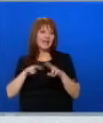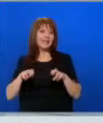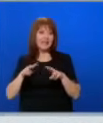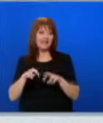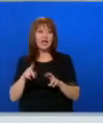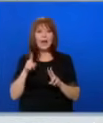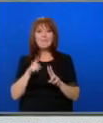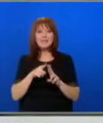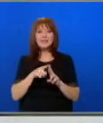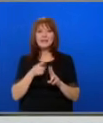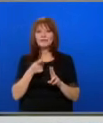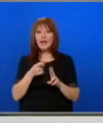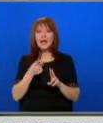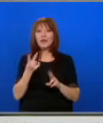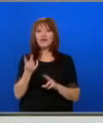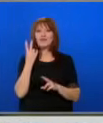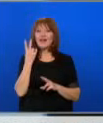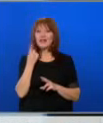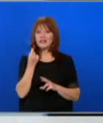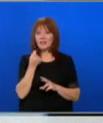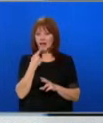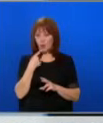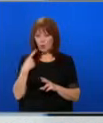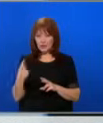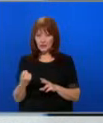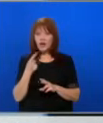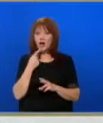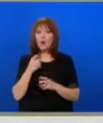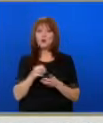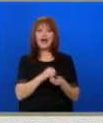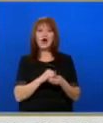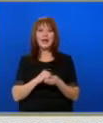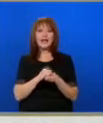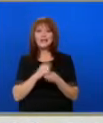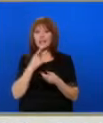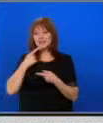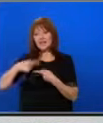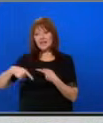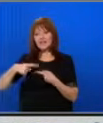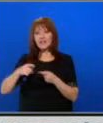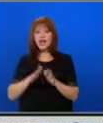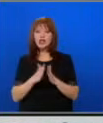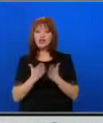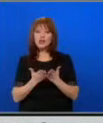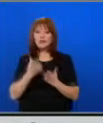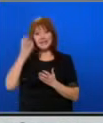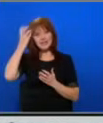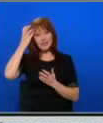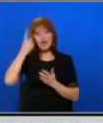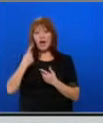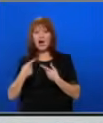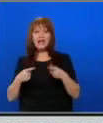провежда от 2000-та година от Организацията за икономическо сътрудничество и развитие, в която членуват държави от различни краища на